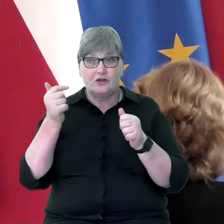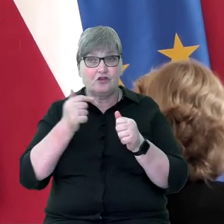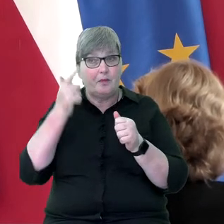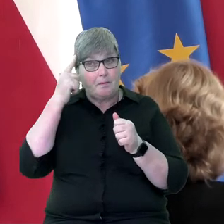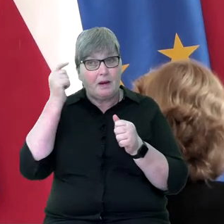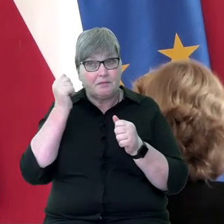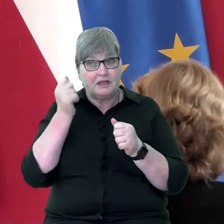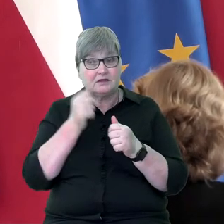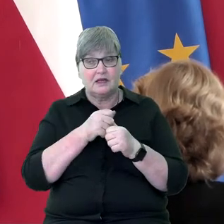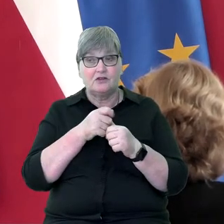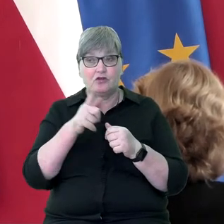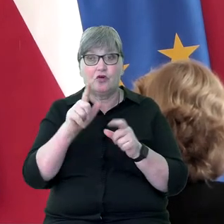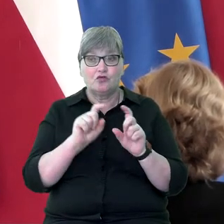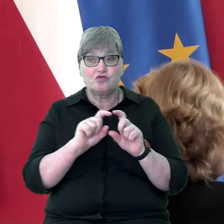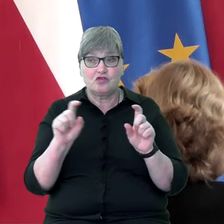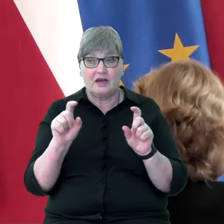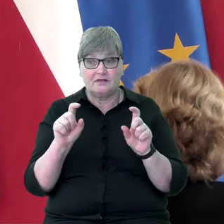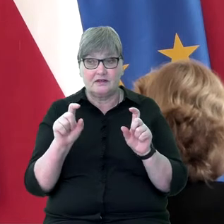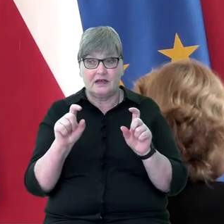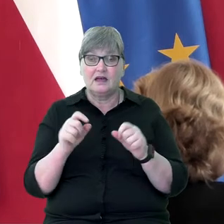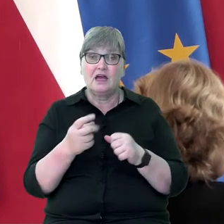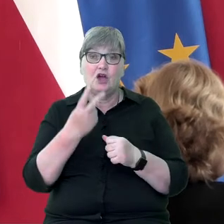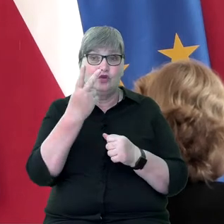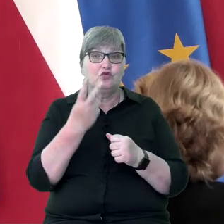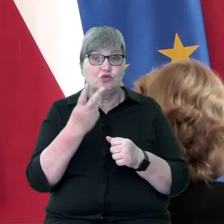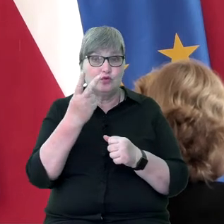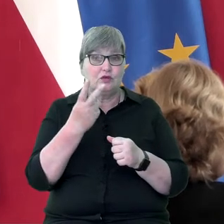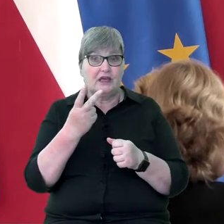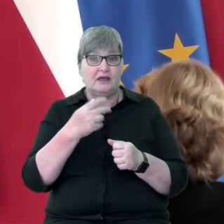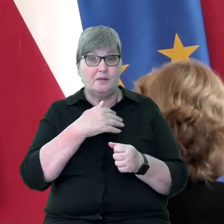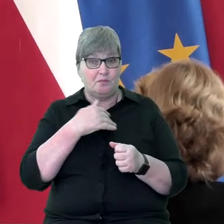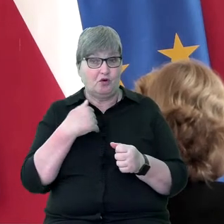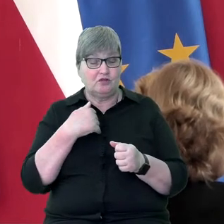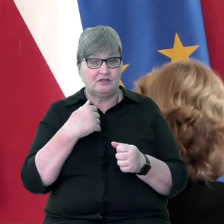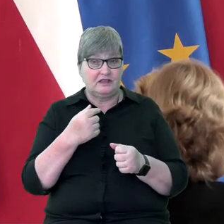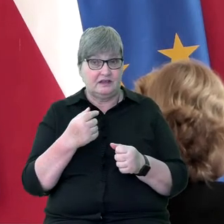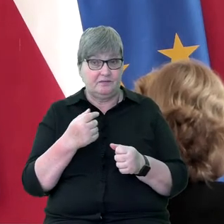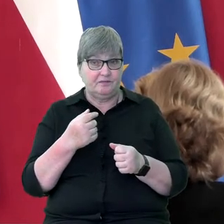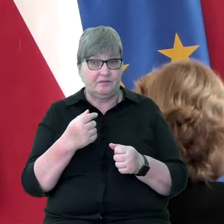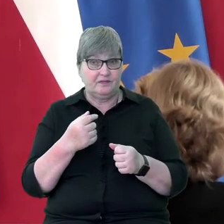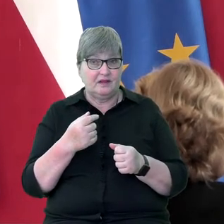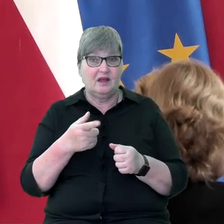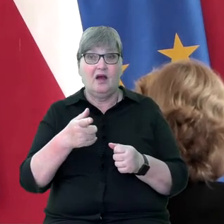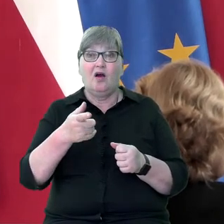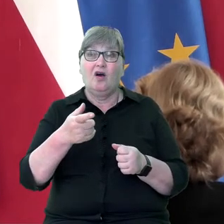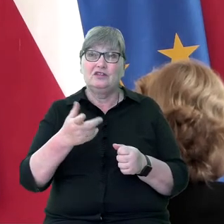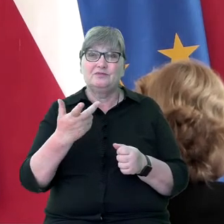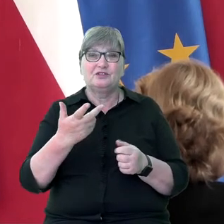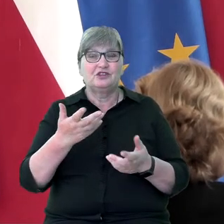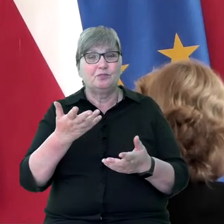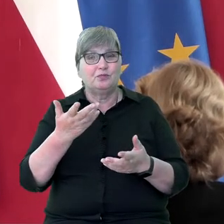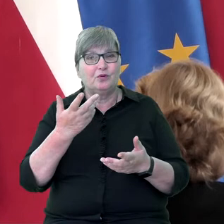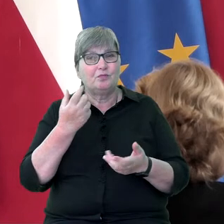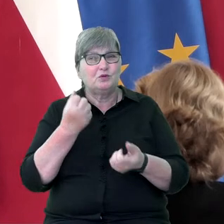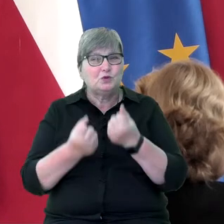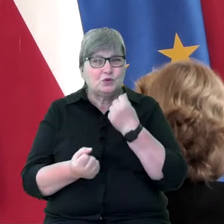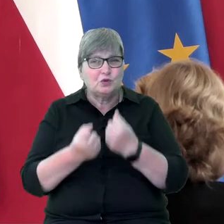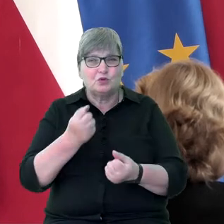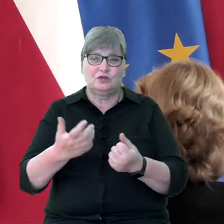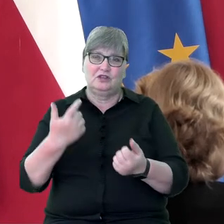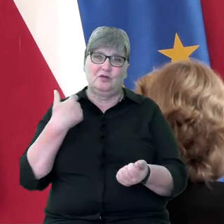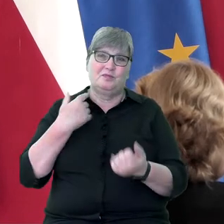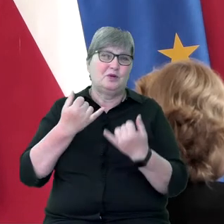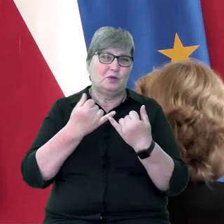o czasach II Rzeczypospolitej, o pewnej niestabilności, o pewnych trudnościach, także i